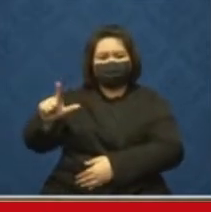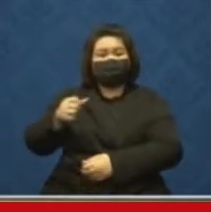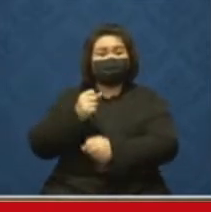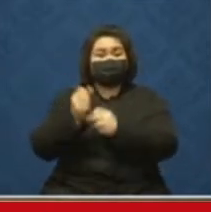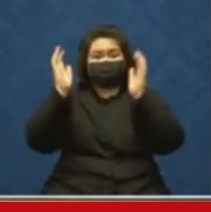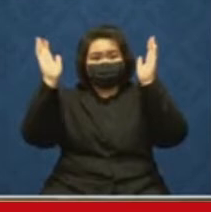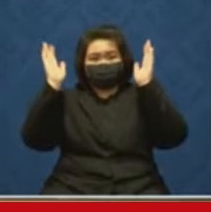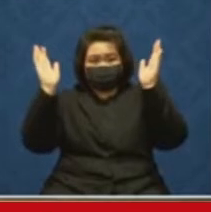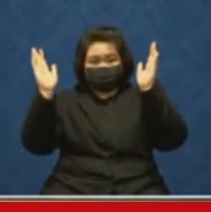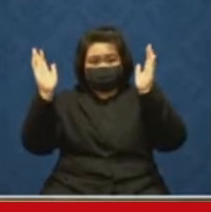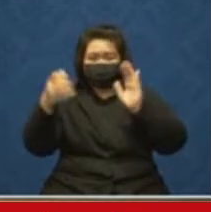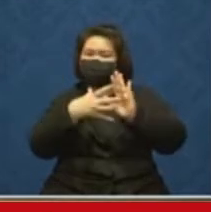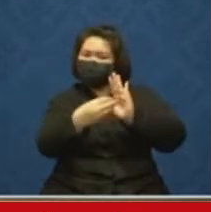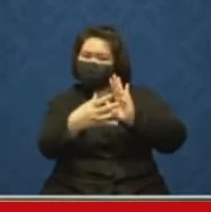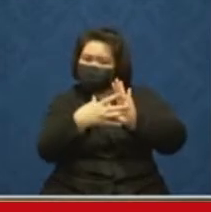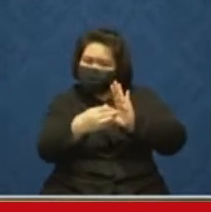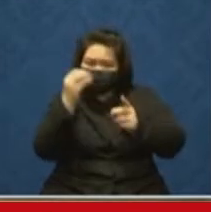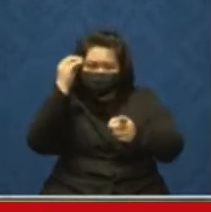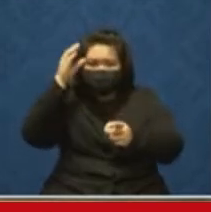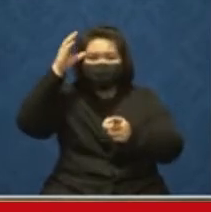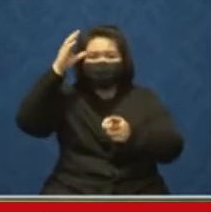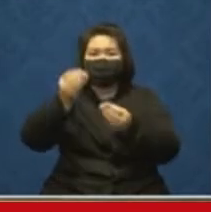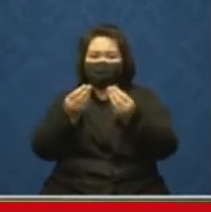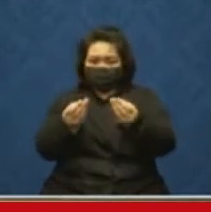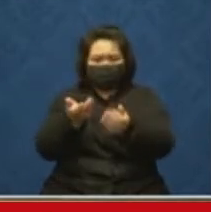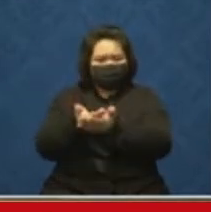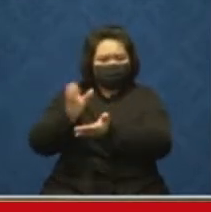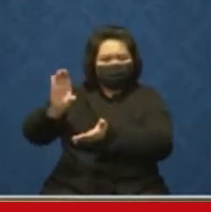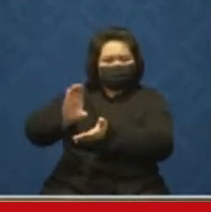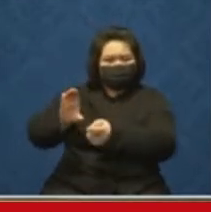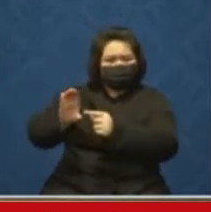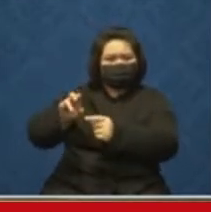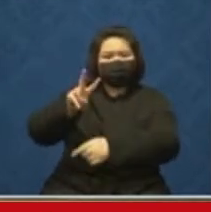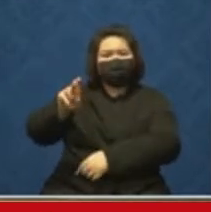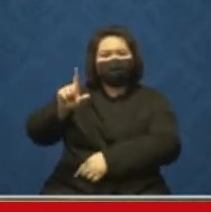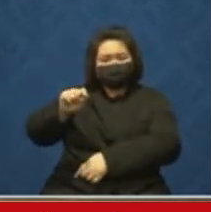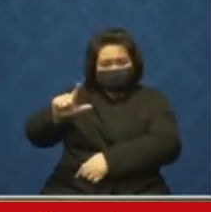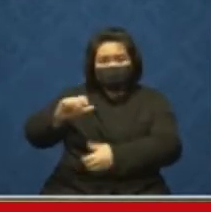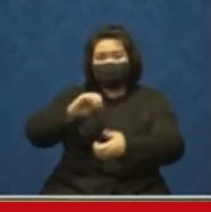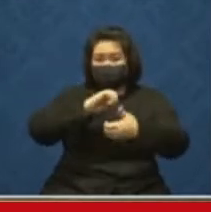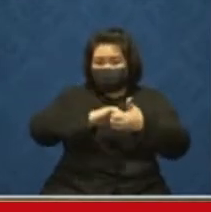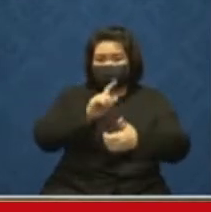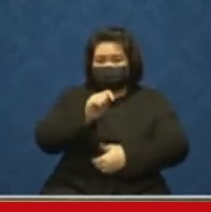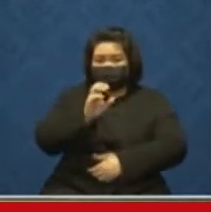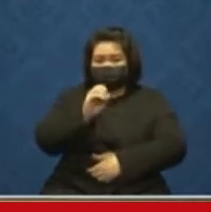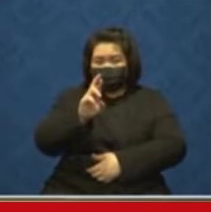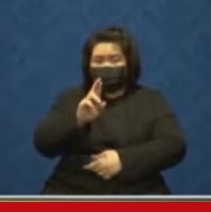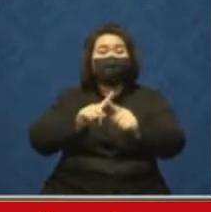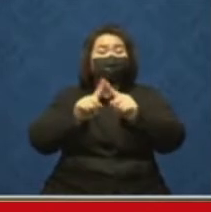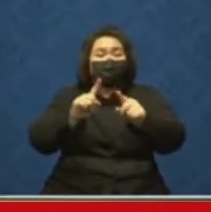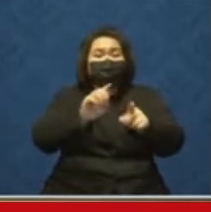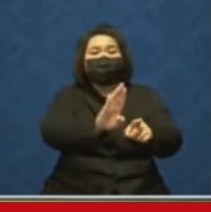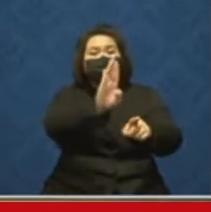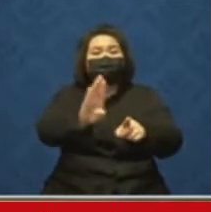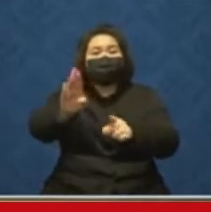ันธ์ การอบรมสำนา220 ล้านใน TOR แต่มีการประมูลครับ มีการ